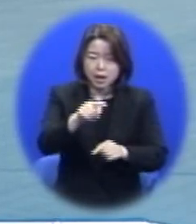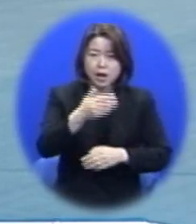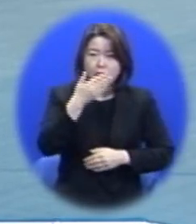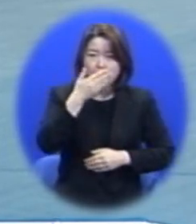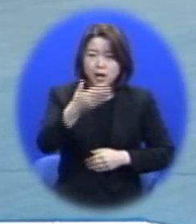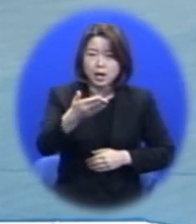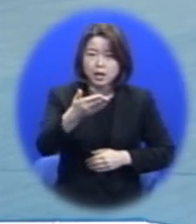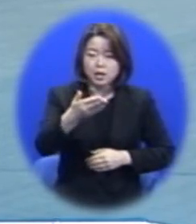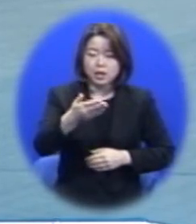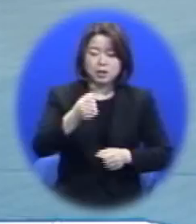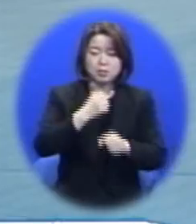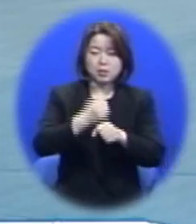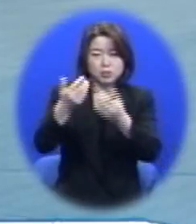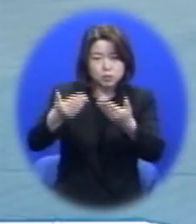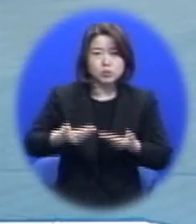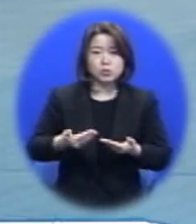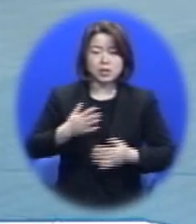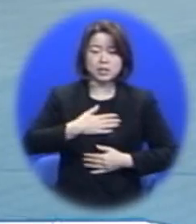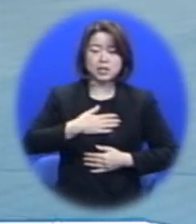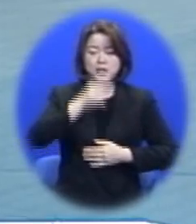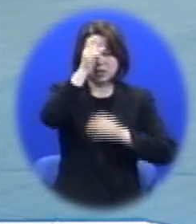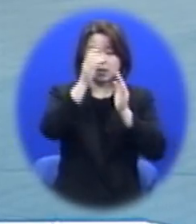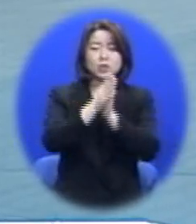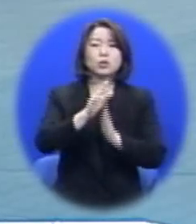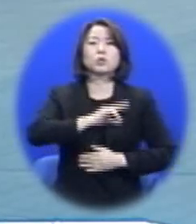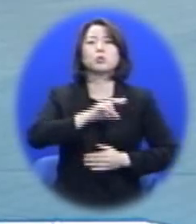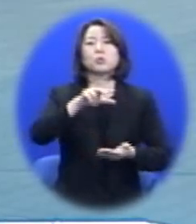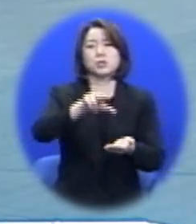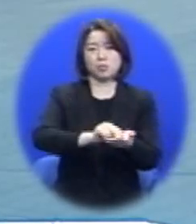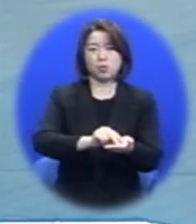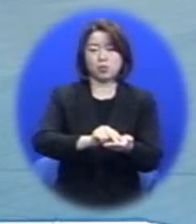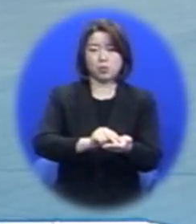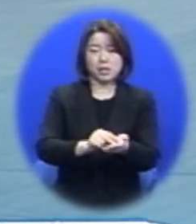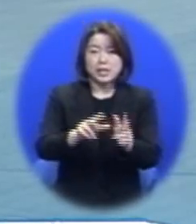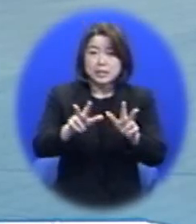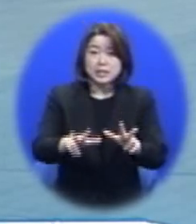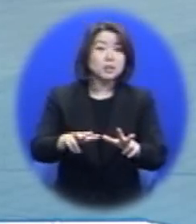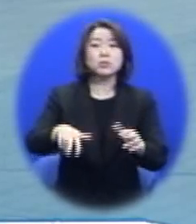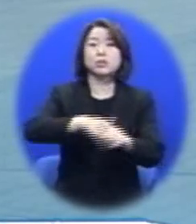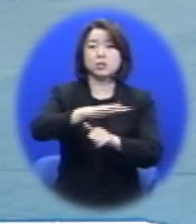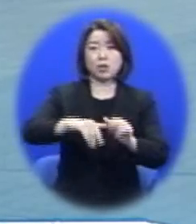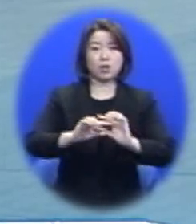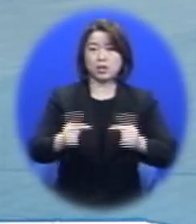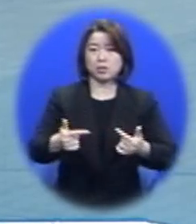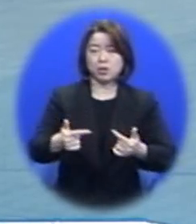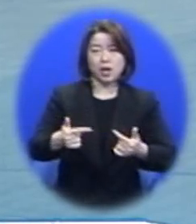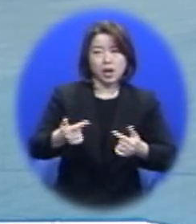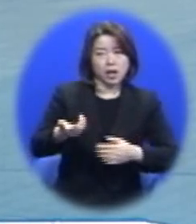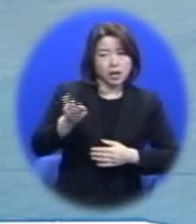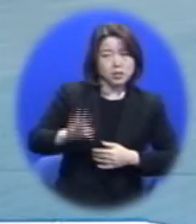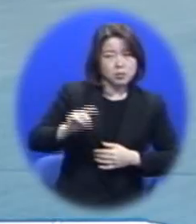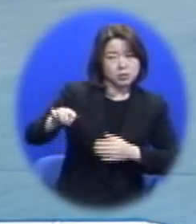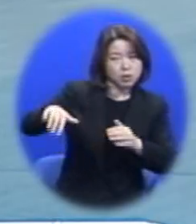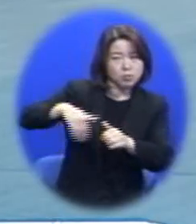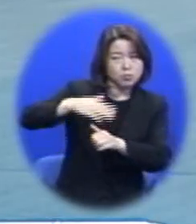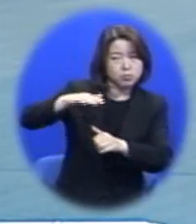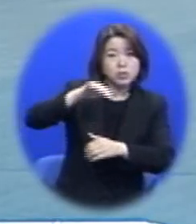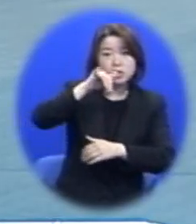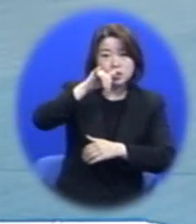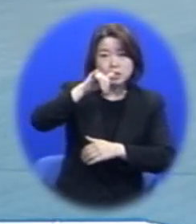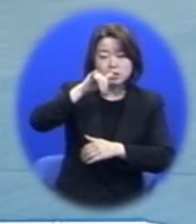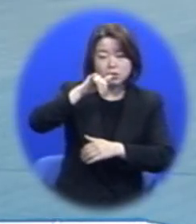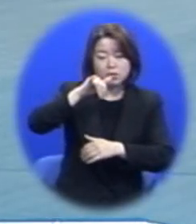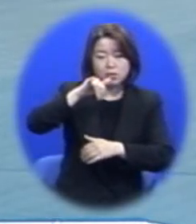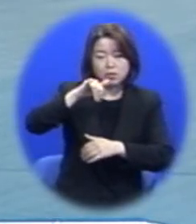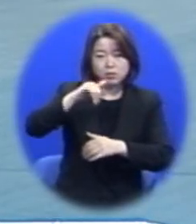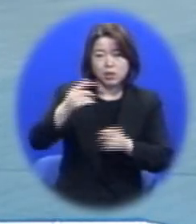해주옵소서. 그게 저의 기도 제목이에요. 지금은 그런 상황이 아닙니다. 그런 조짐은 있어요. 그러나 지금은 그렇다고 말할